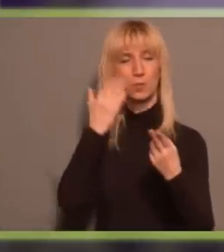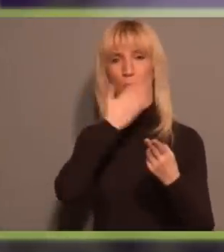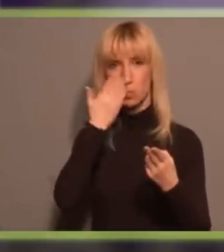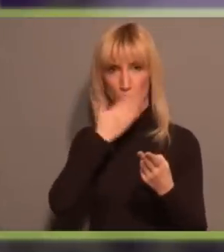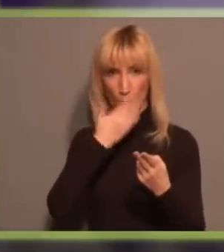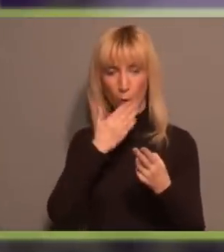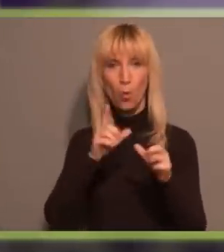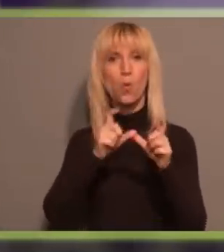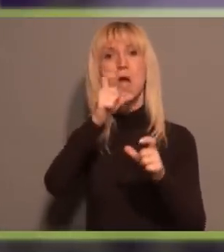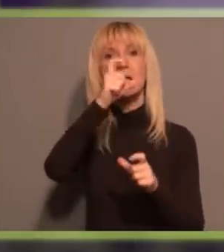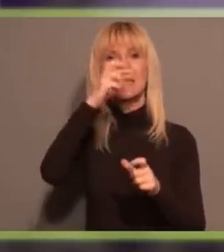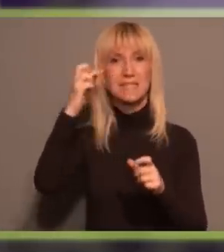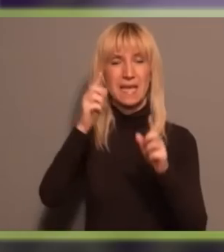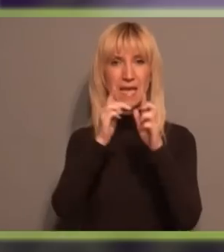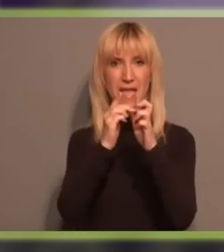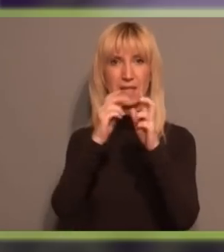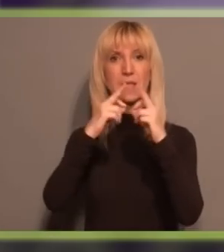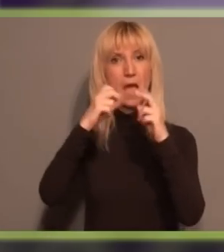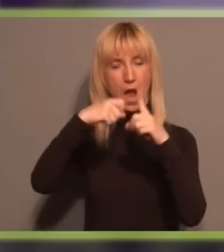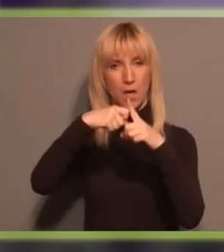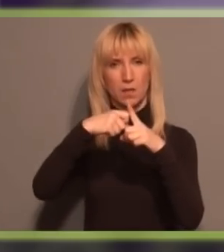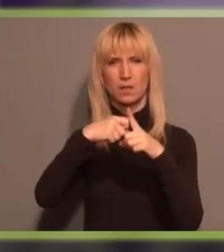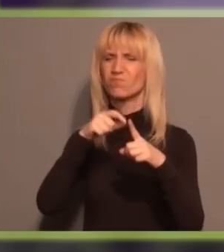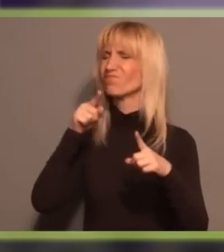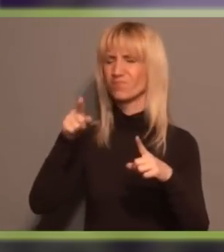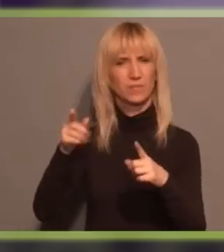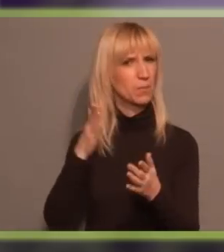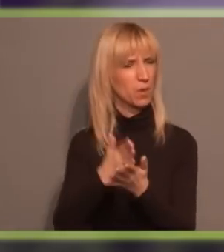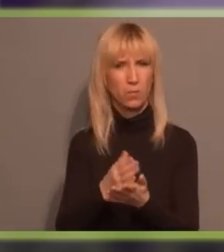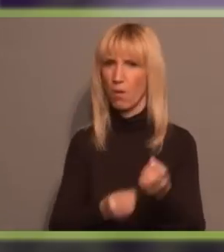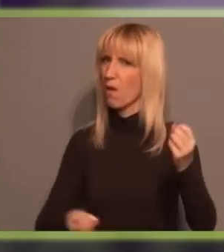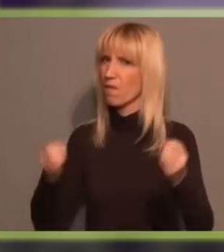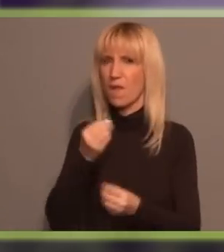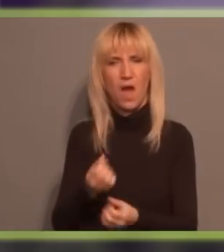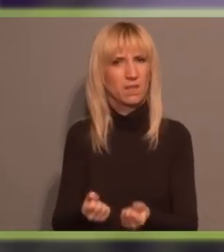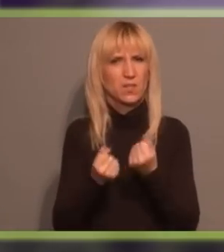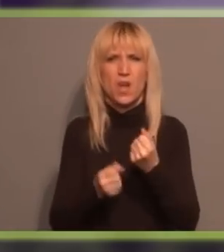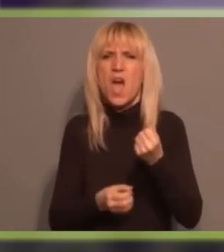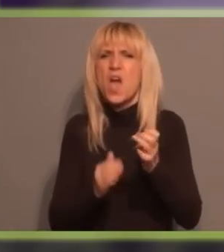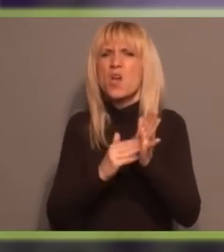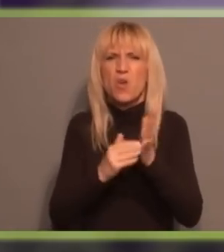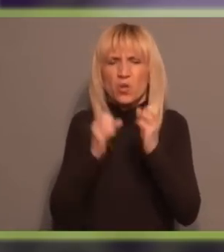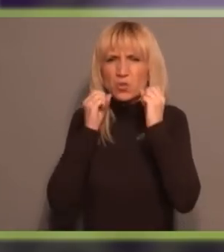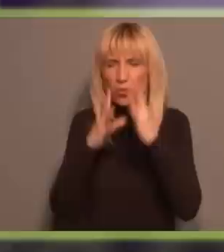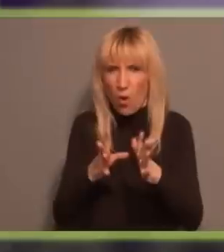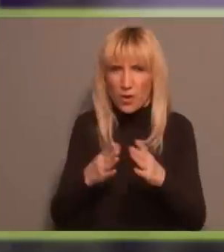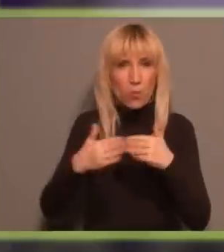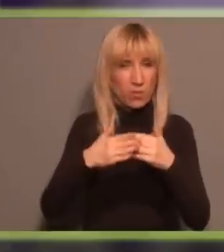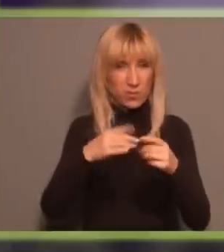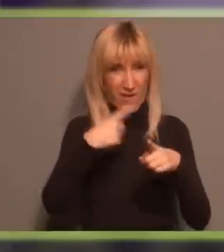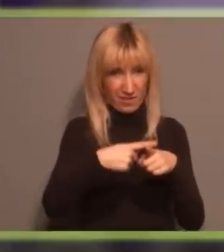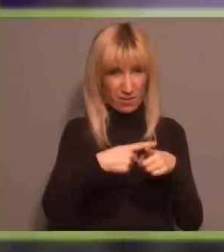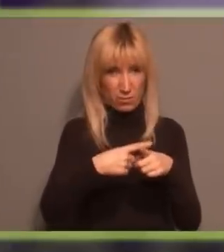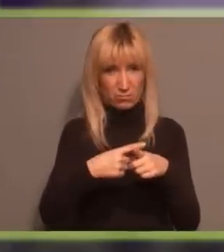School Belgrade u ISB u Senjaku, bila najteže, to je još gore od Atine, jer već